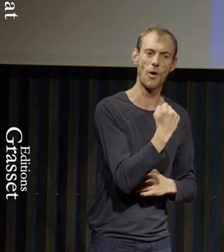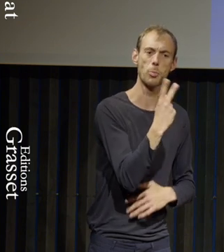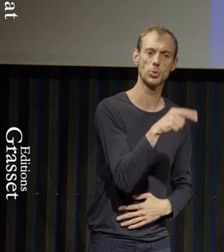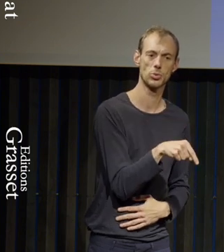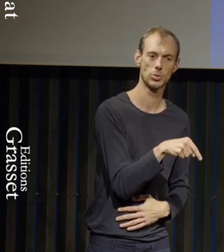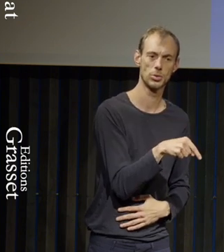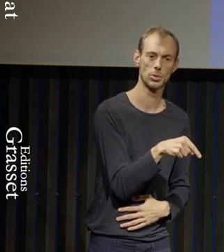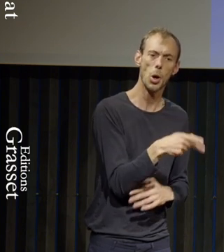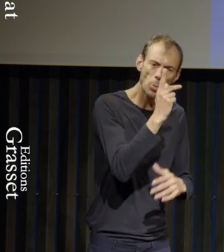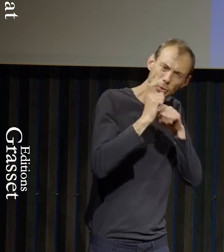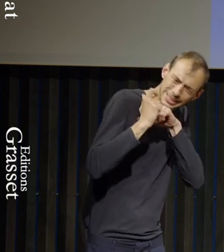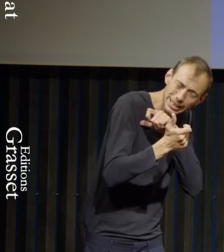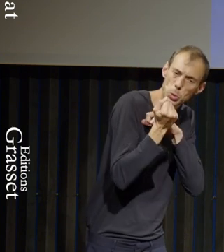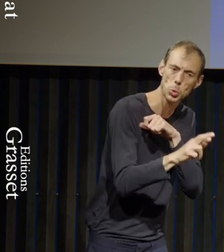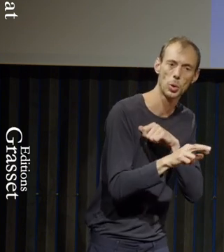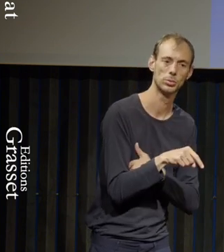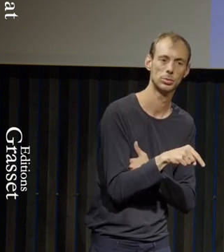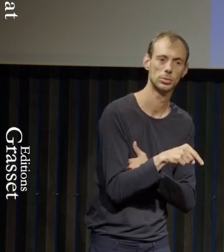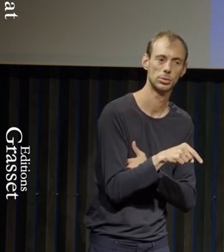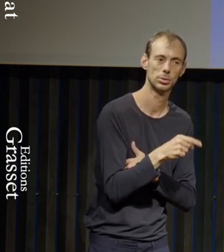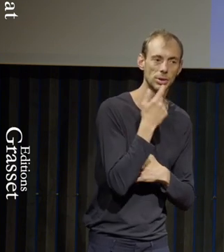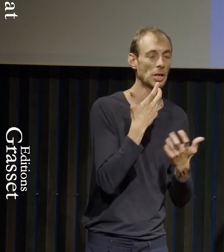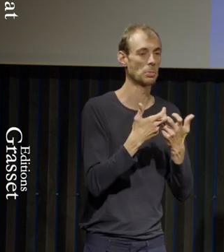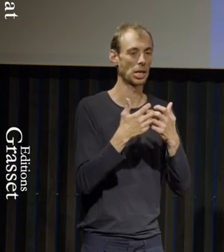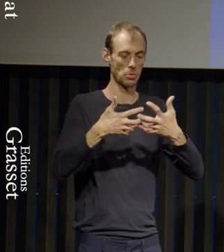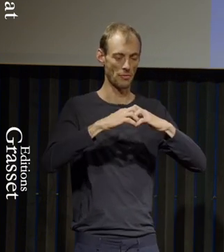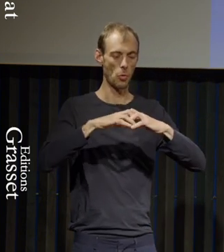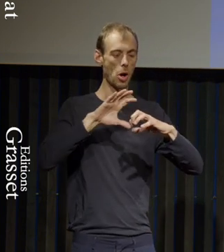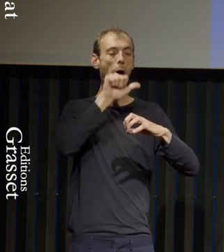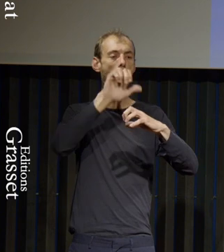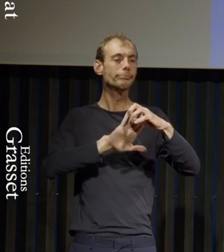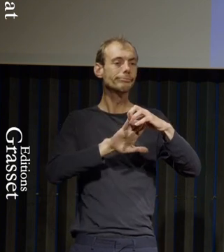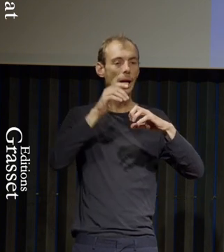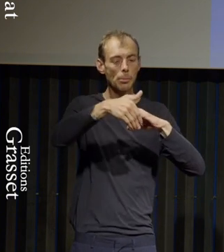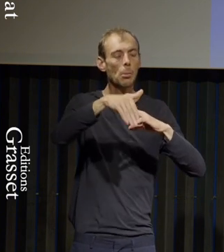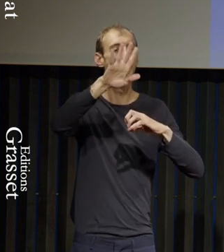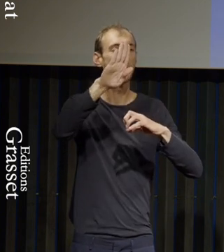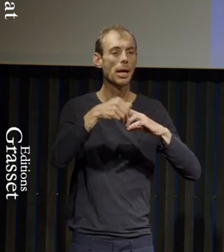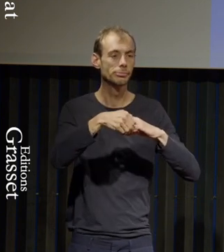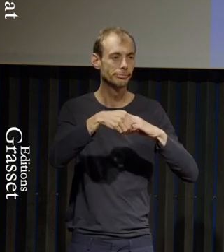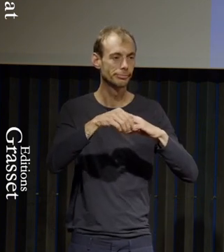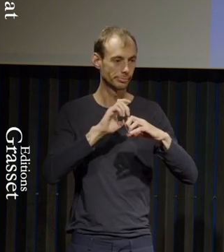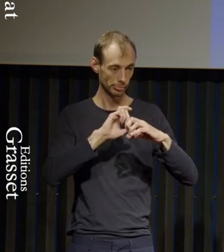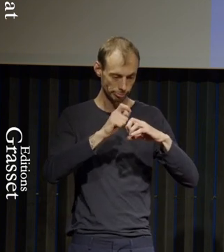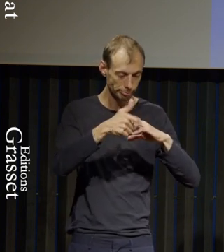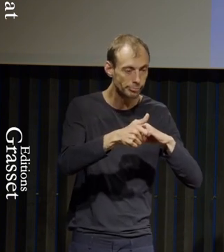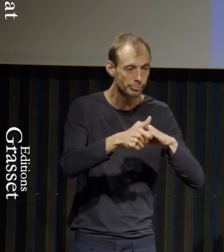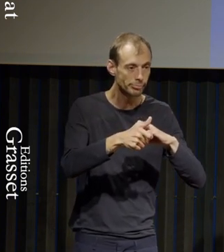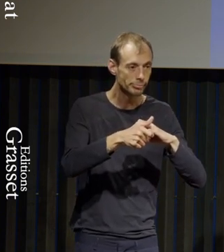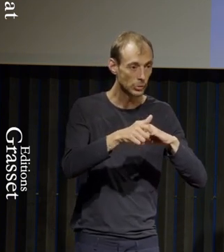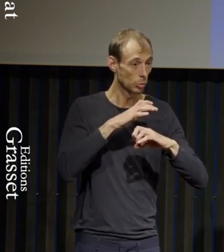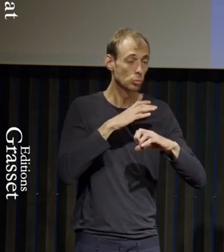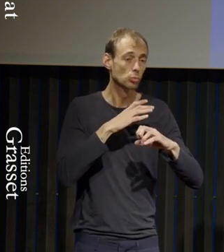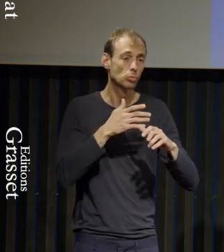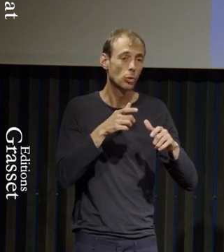une information est échangée entre la partie A et la partie B du cerveau, il y a des systèmes de vérification qui